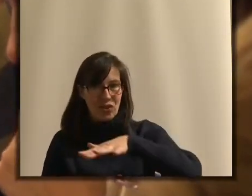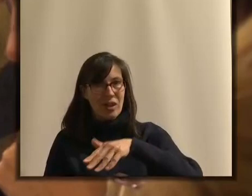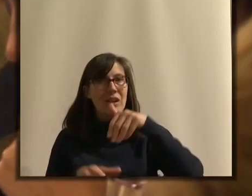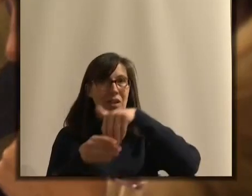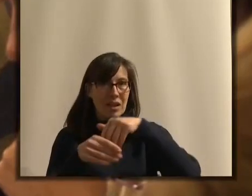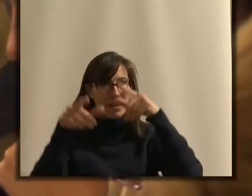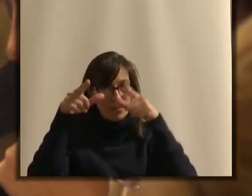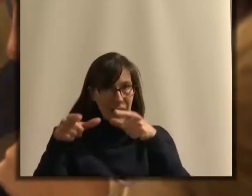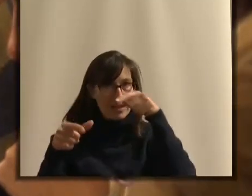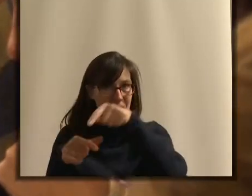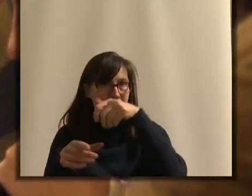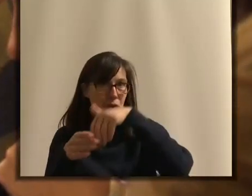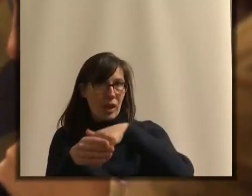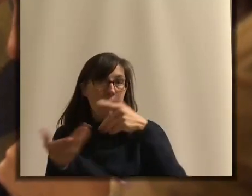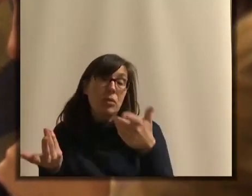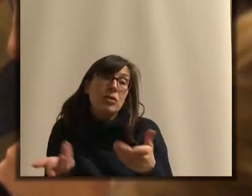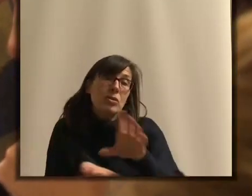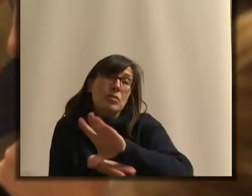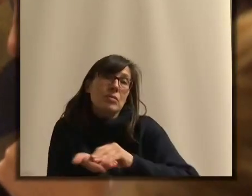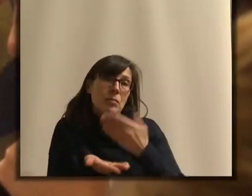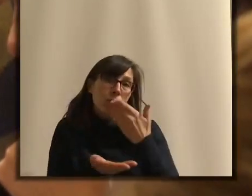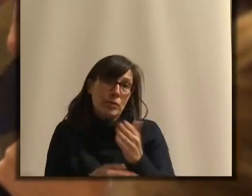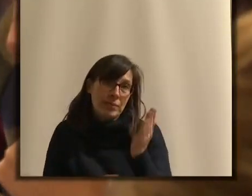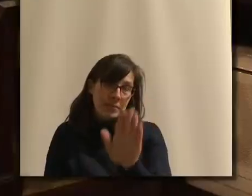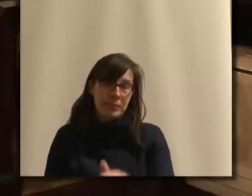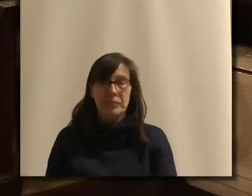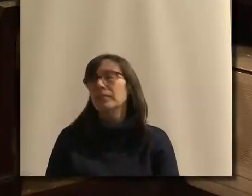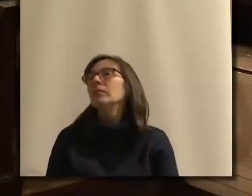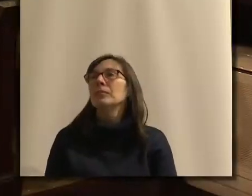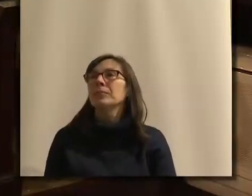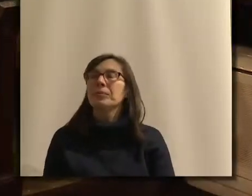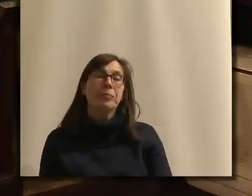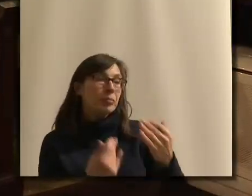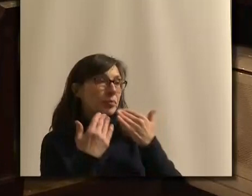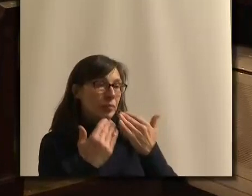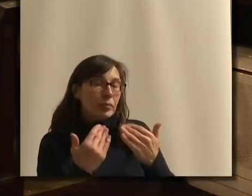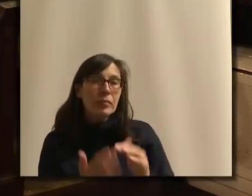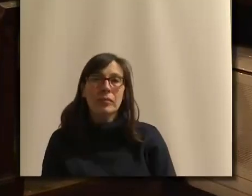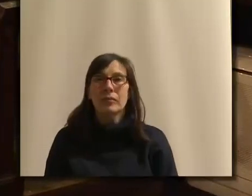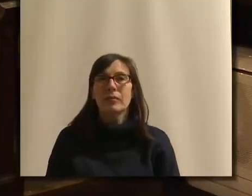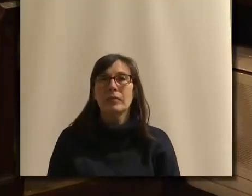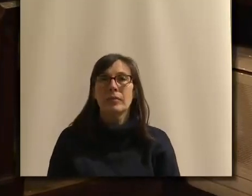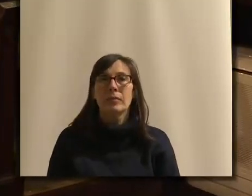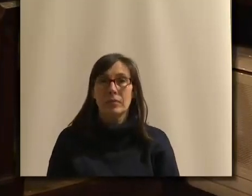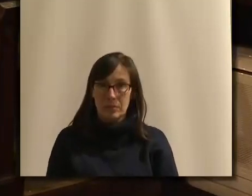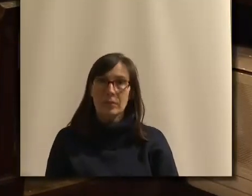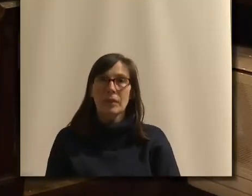tant estaria bé que es pogués recollir. Merci. Moltes gràcies. Senyor